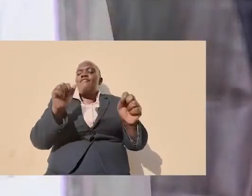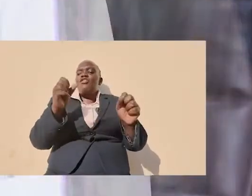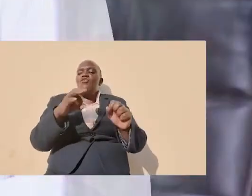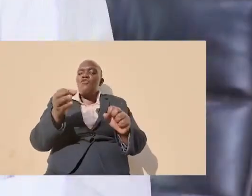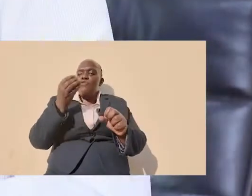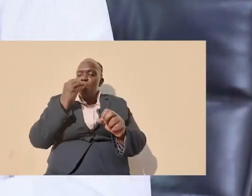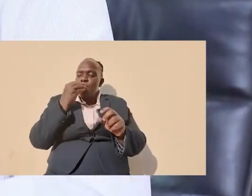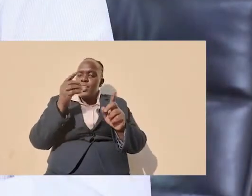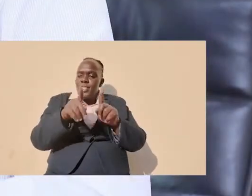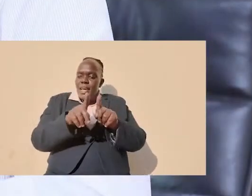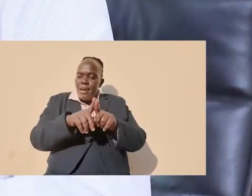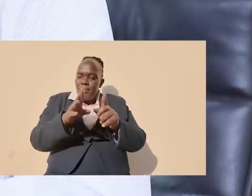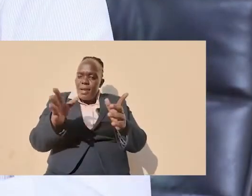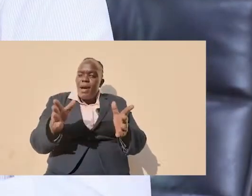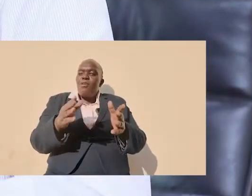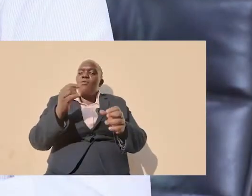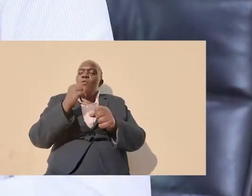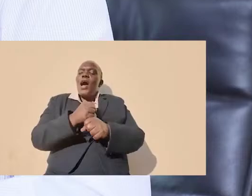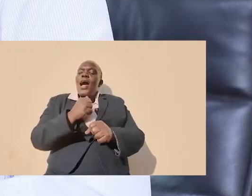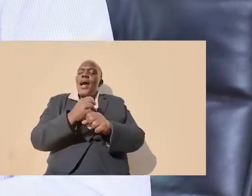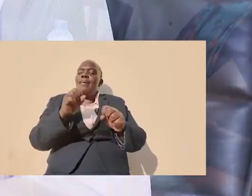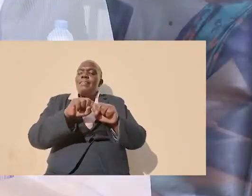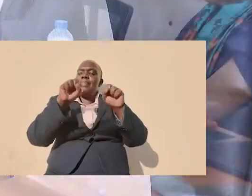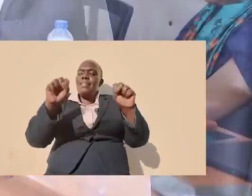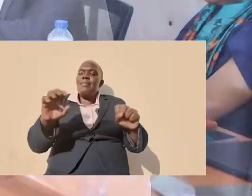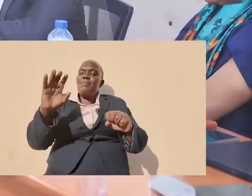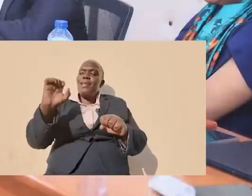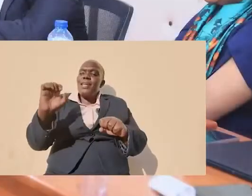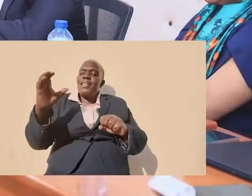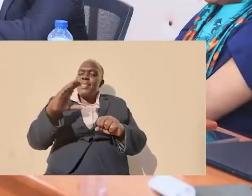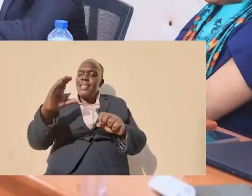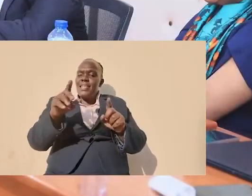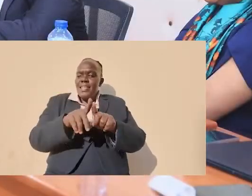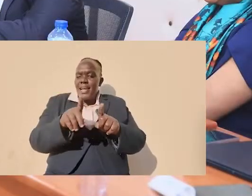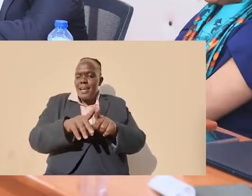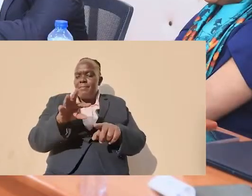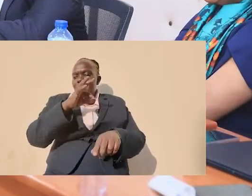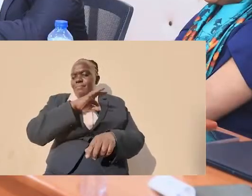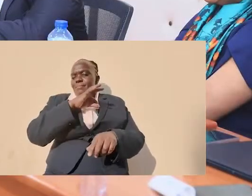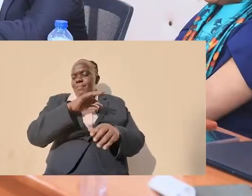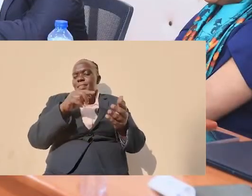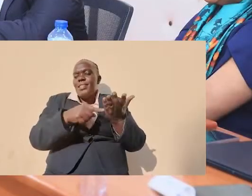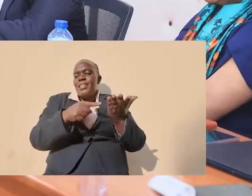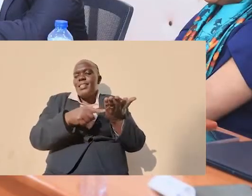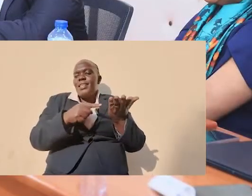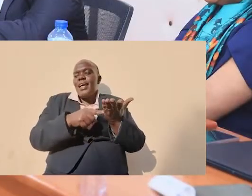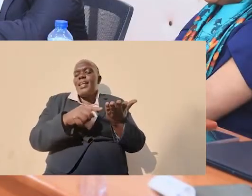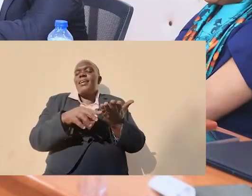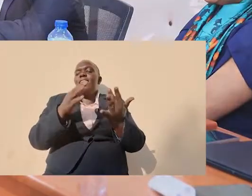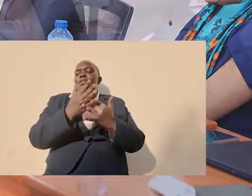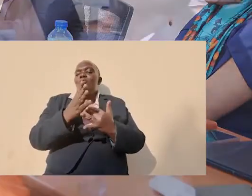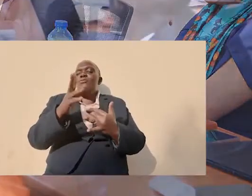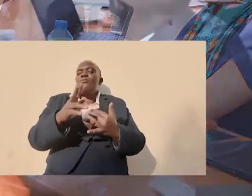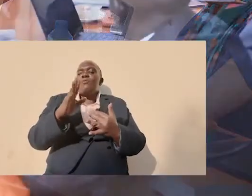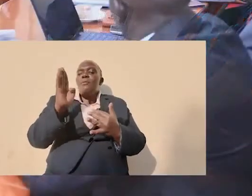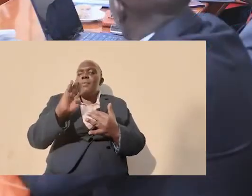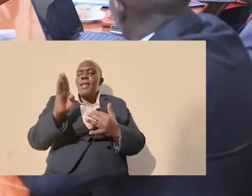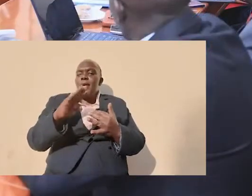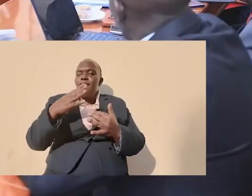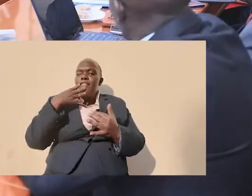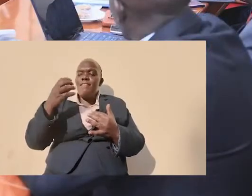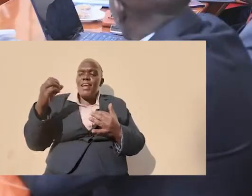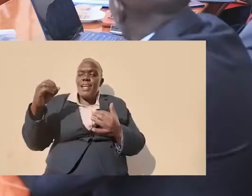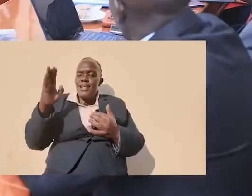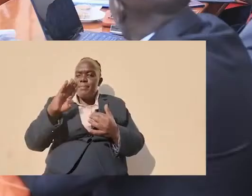539. Mkuu wa utumishi wa umma Felix Koskei amekutana na viongozi wa SHA na Public Service Commission ili